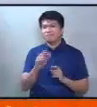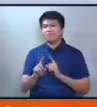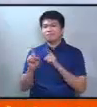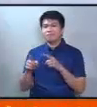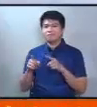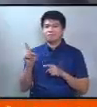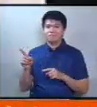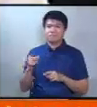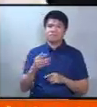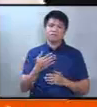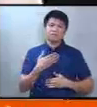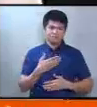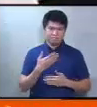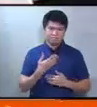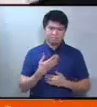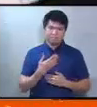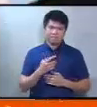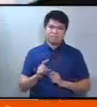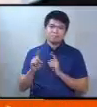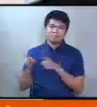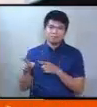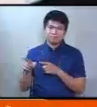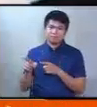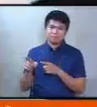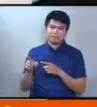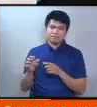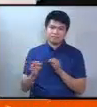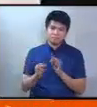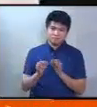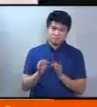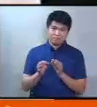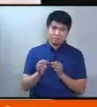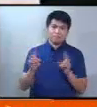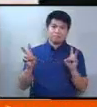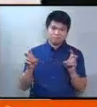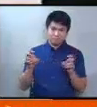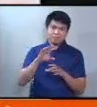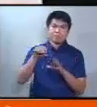you should be thankful. Pupunta ka lang kung, alam mo, topic mo.